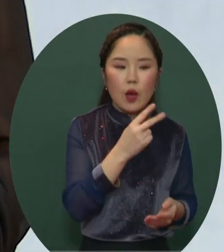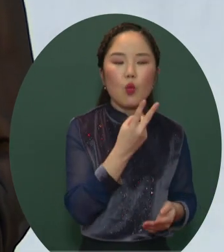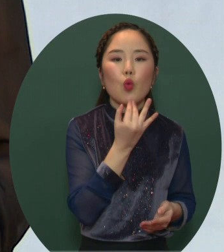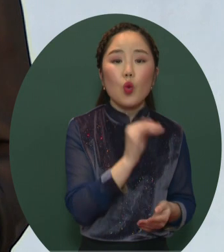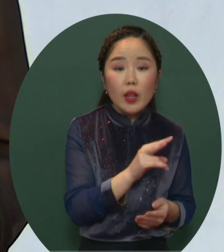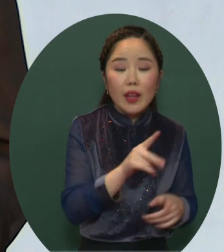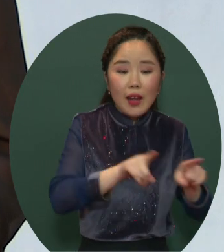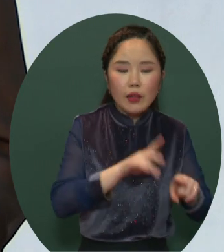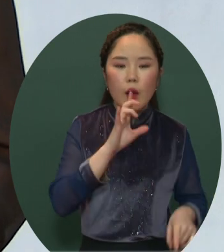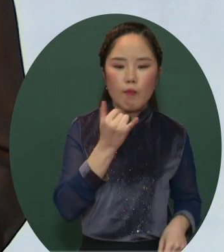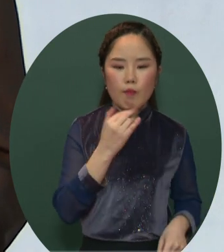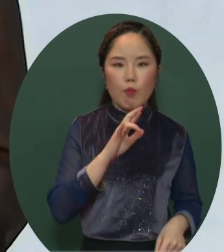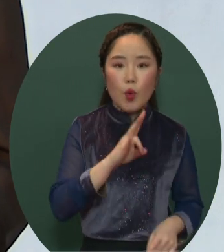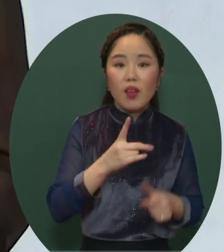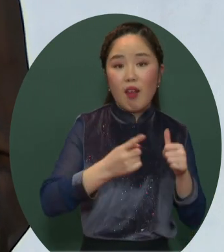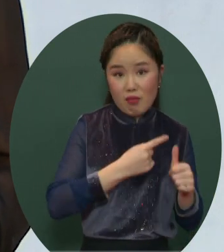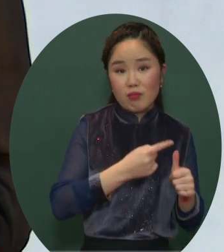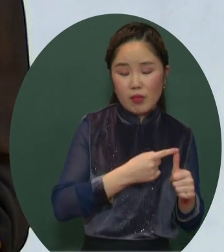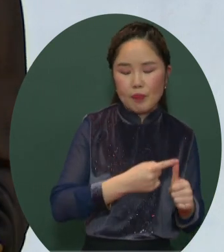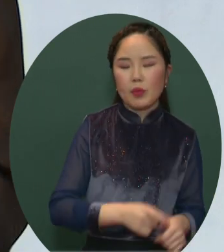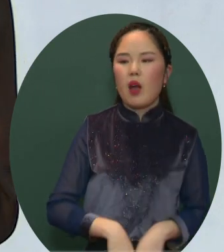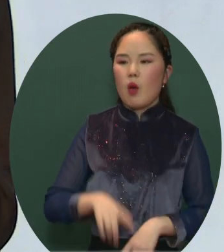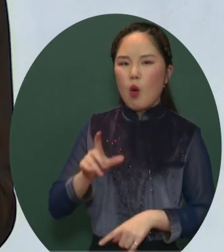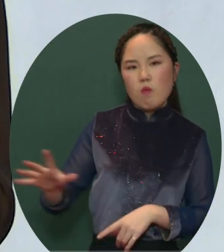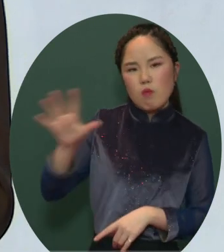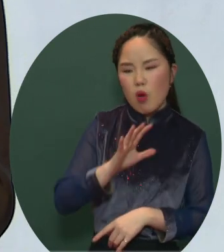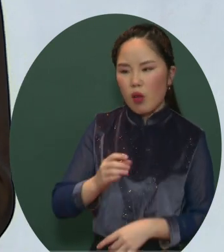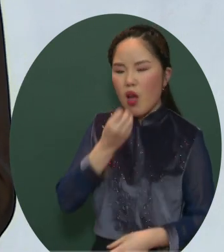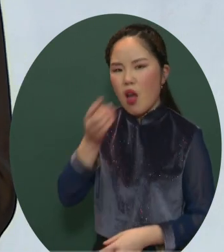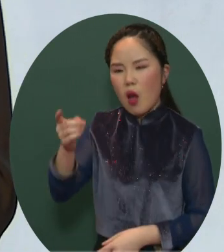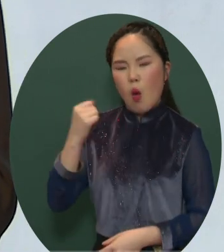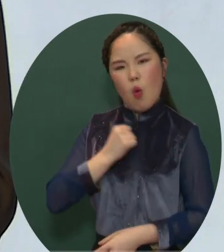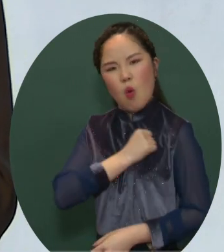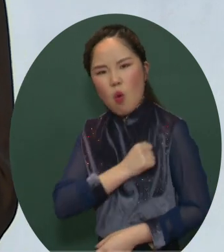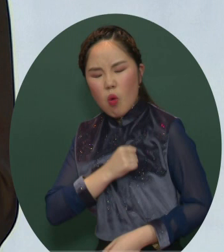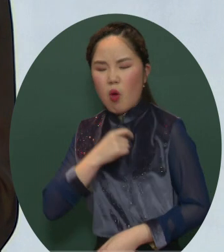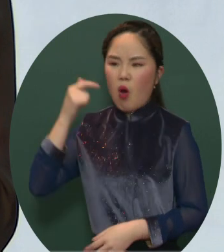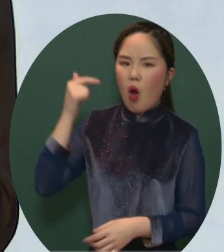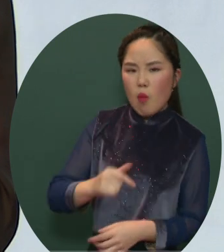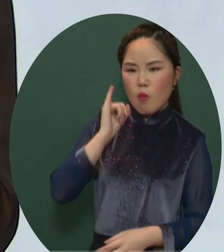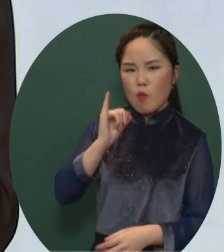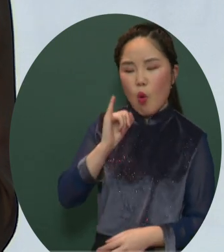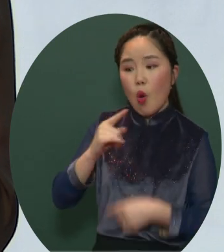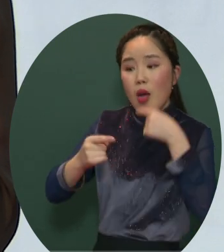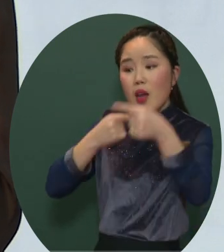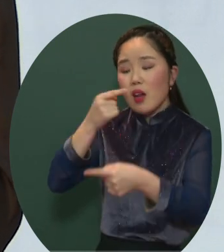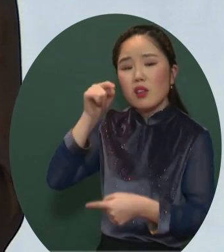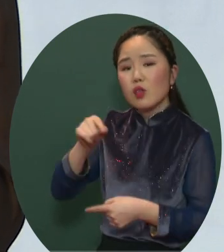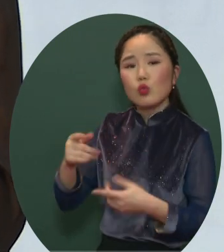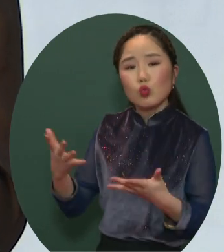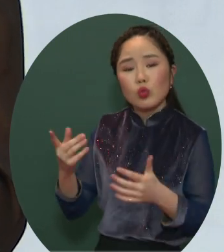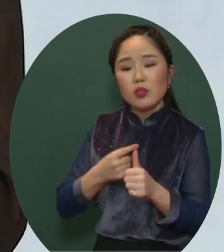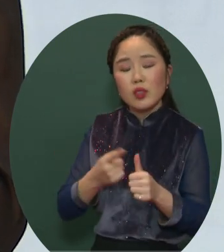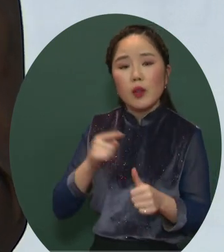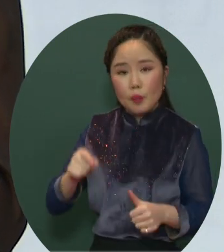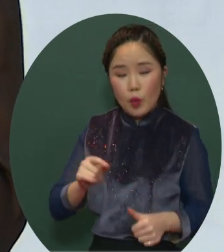буян юм байна. Харин бусдыг уурлуулж, гомдоож, хямраах үг хэлэх юм бол